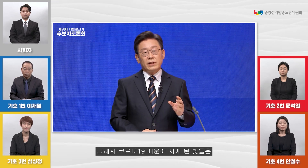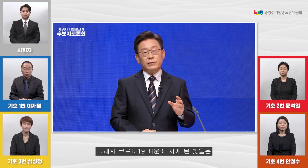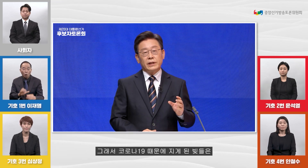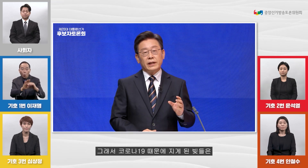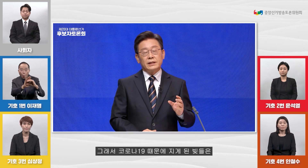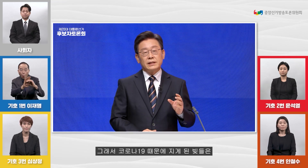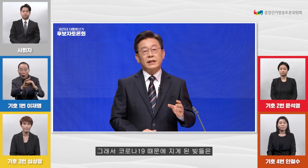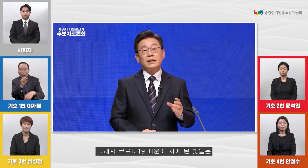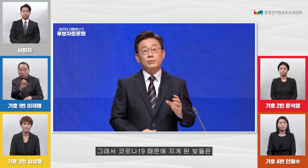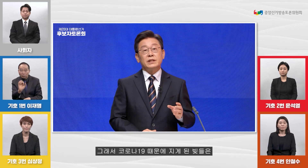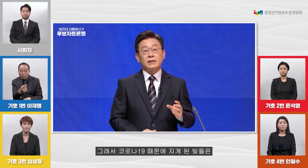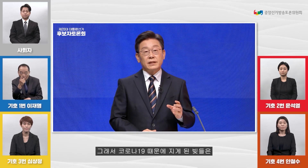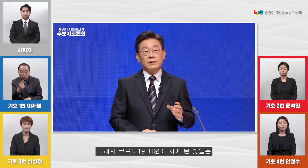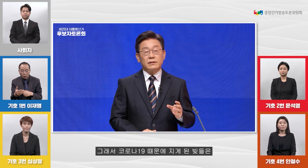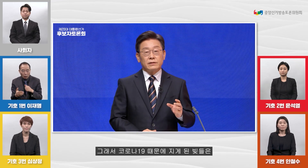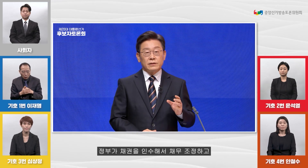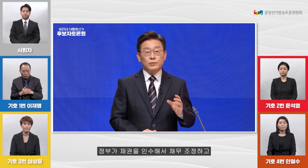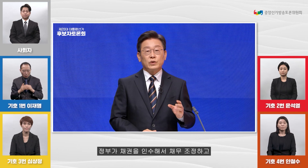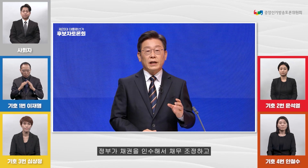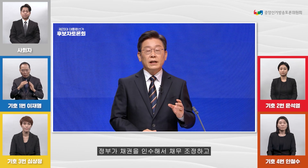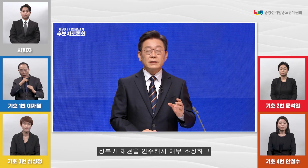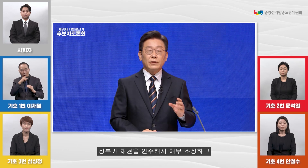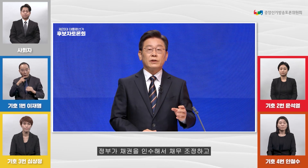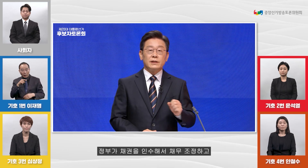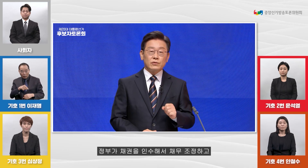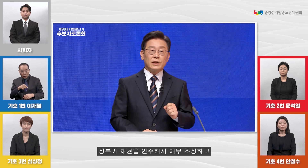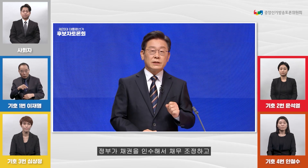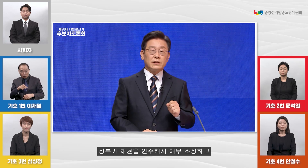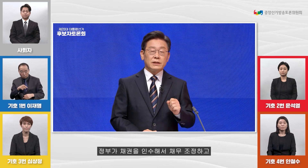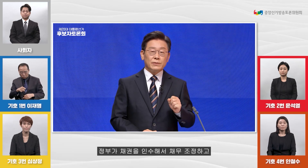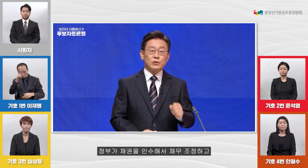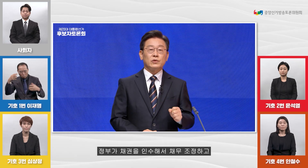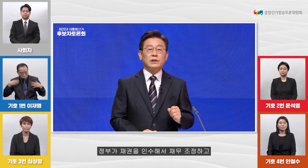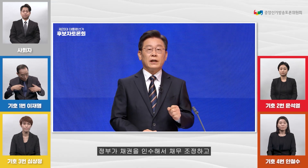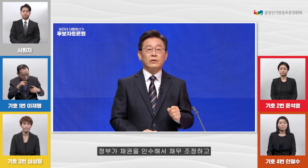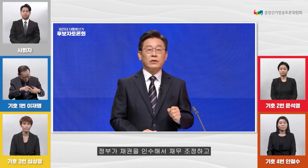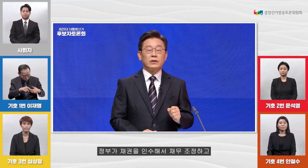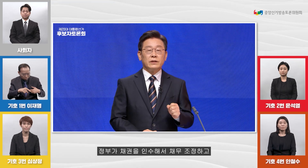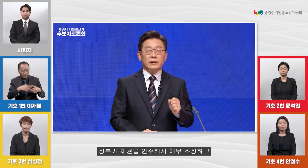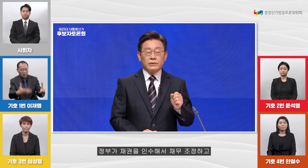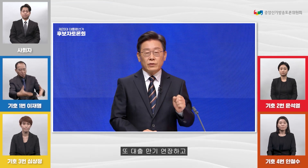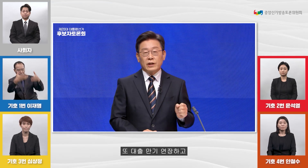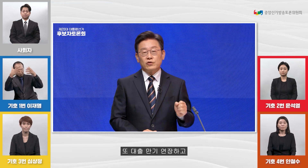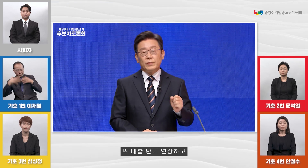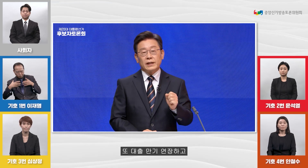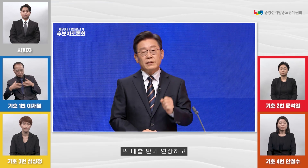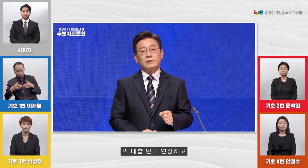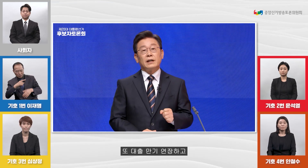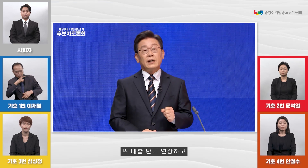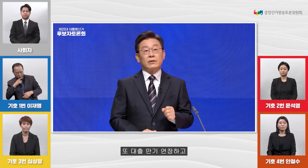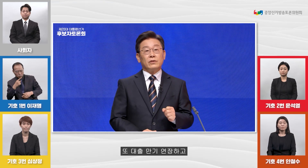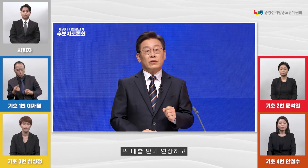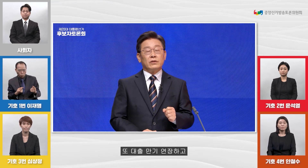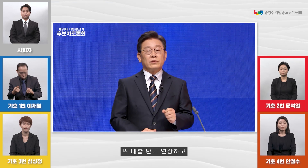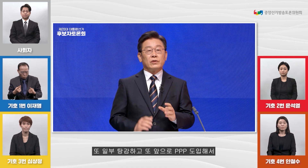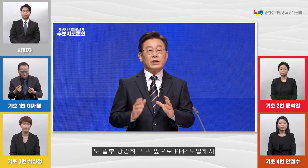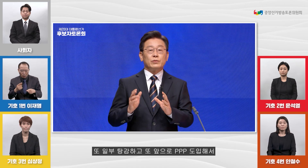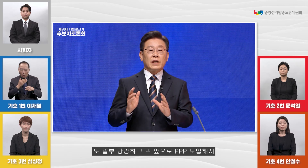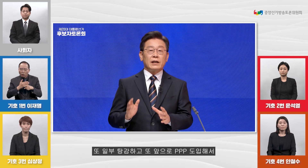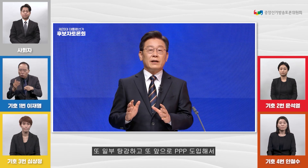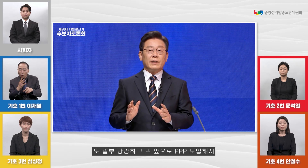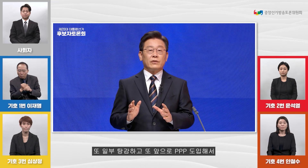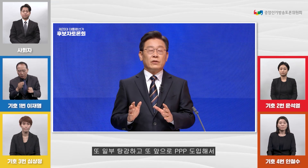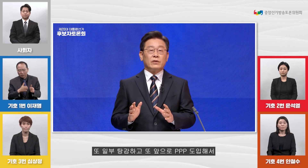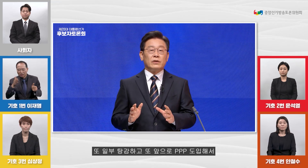코로나19 때문에 지게 된 빚들은 정부가 채권을 인수해서 채무 조정하고 또 대출 만기 연장하고 또